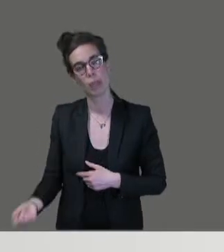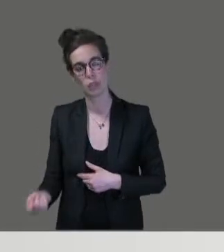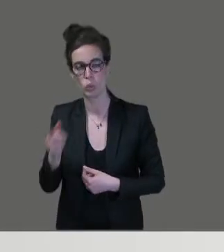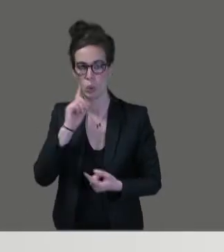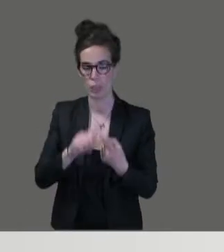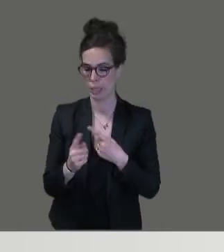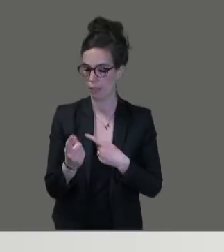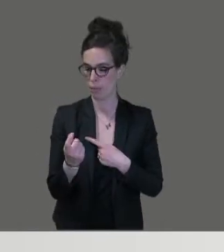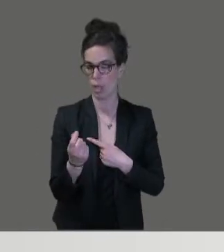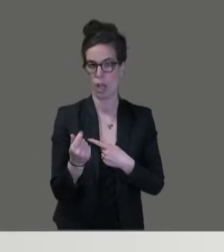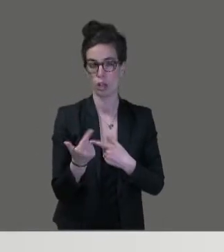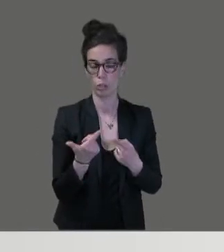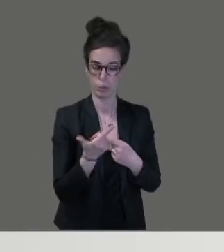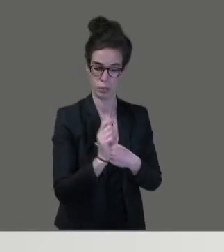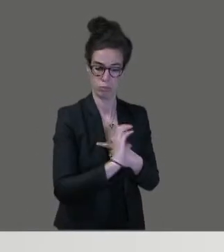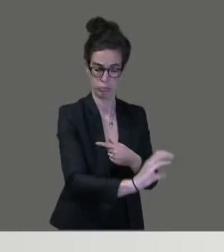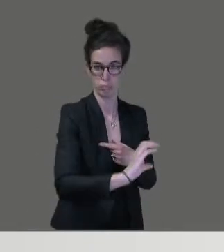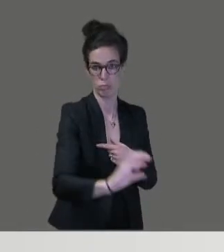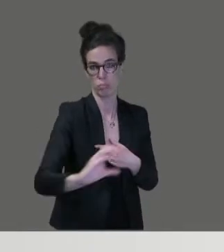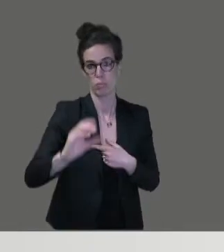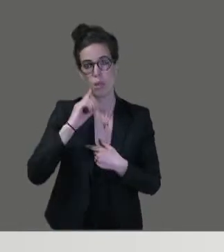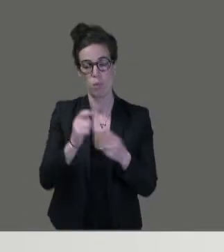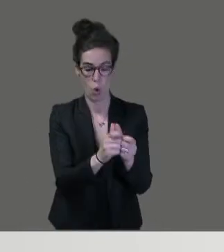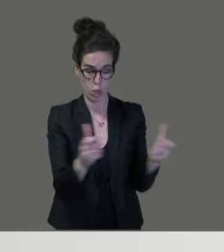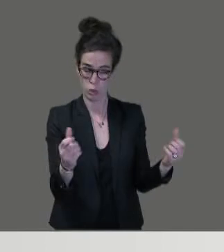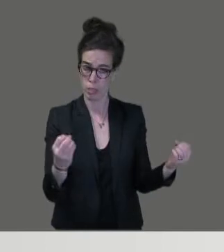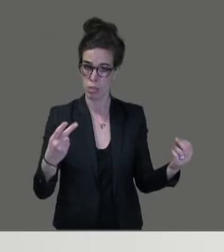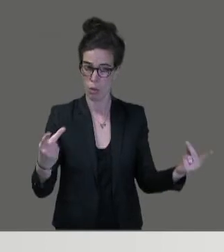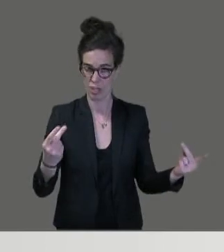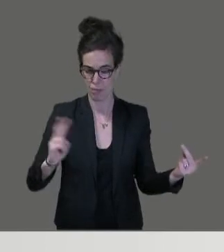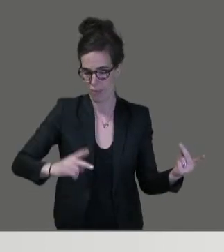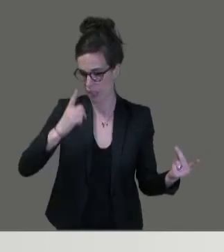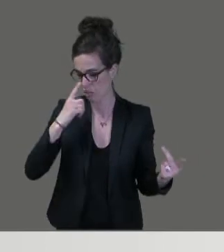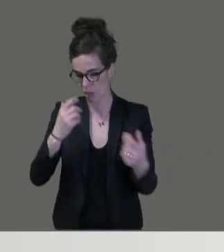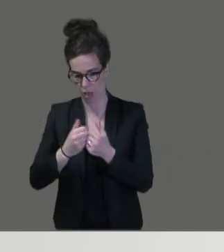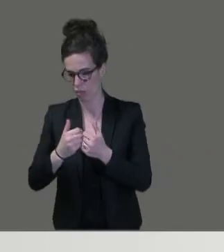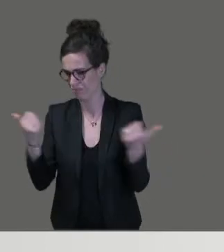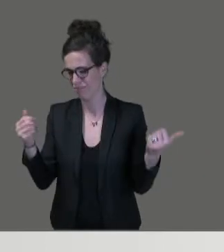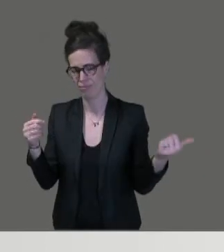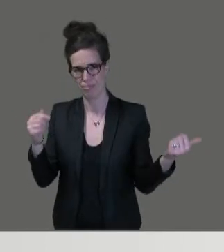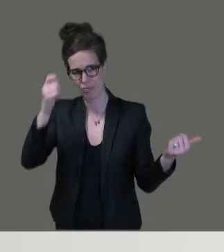aux entreprises, nous n'avons pas envie d'être complices de cette incohérence politique